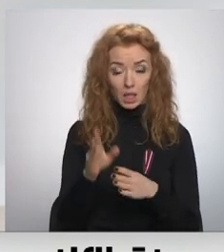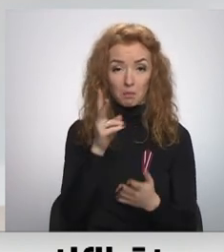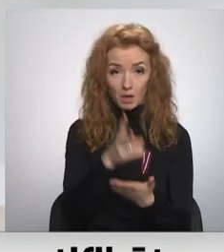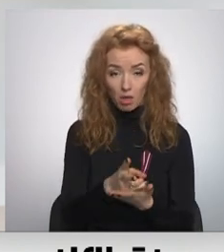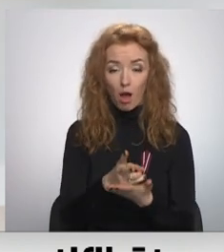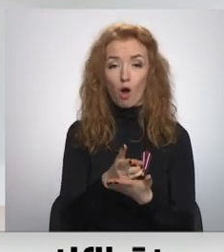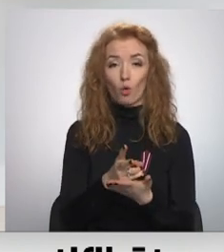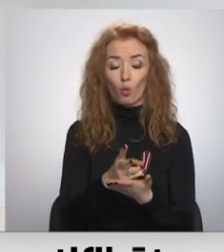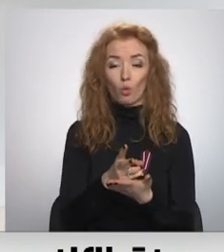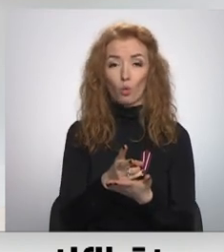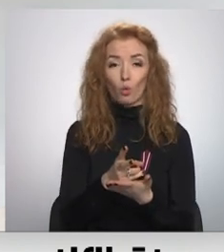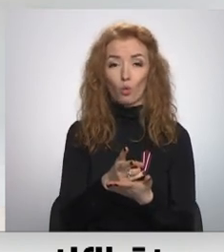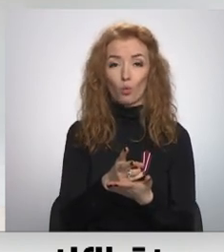pienākumus,